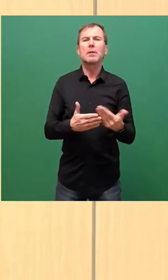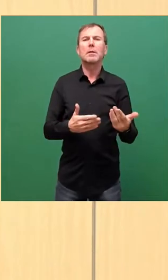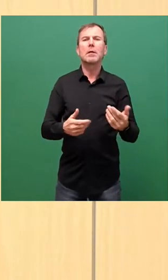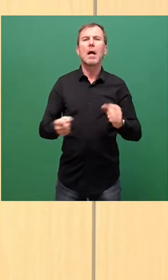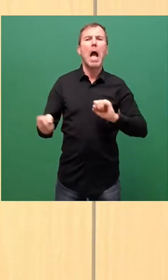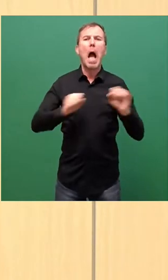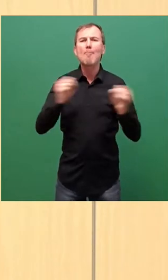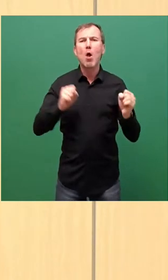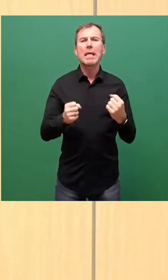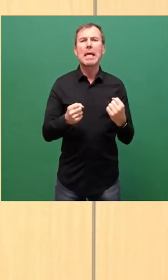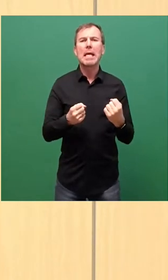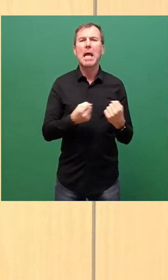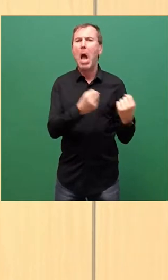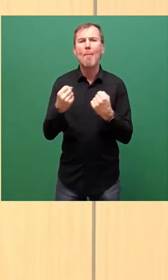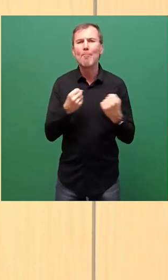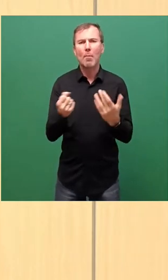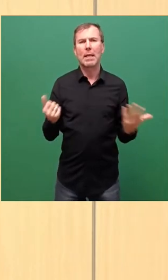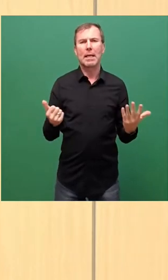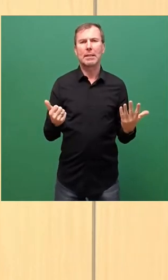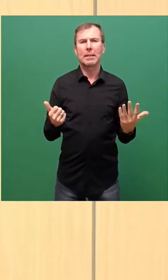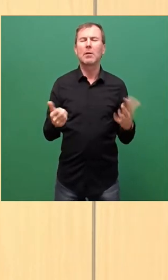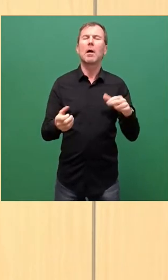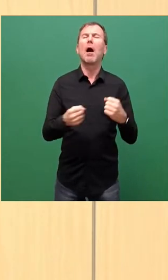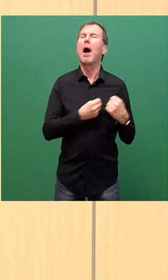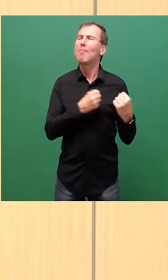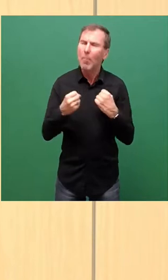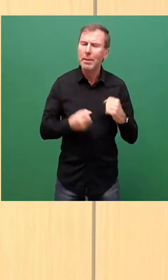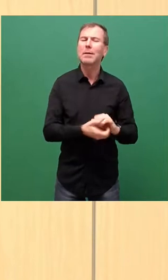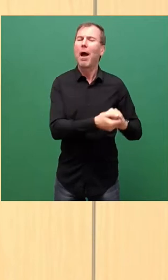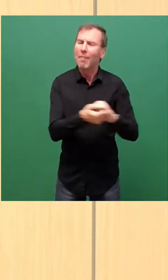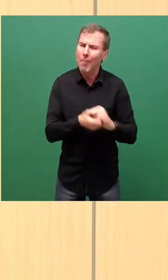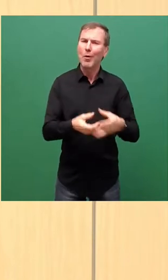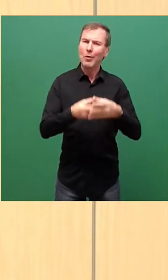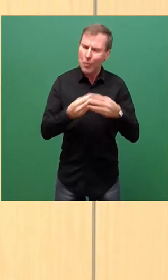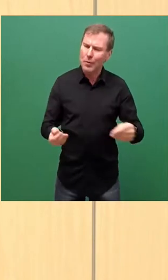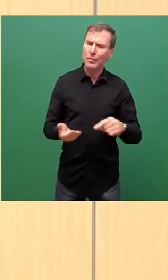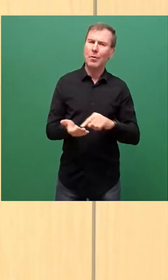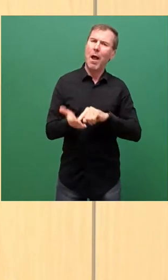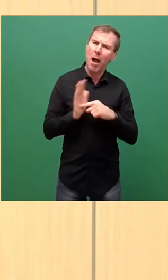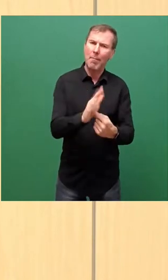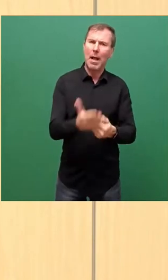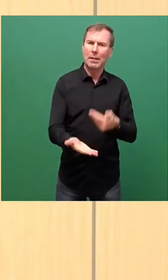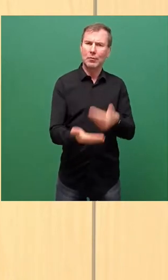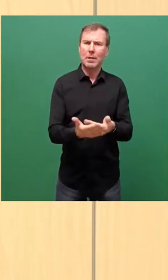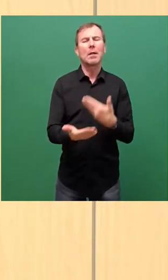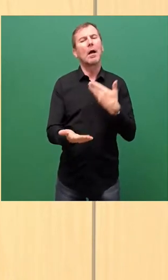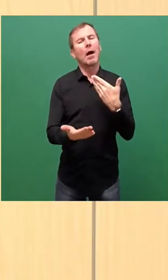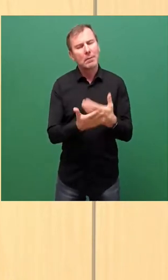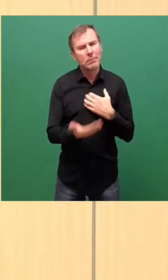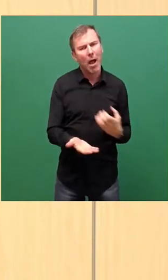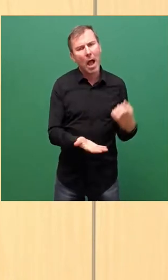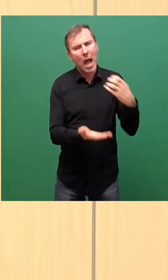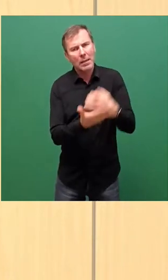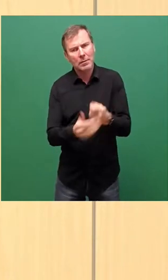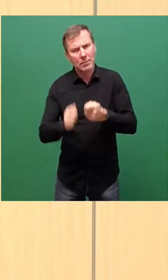Multimobilität oder kurzum Mobilitätsverbundlösung bereitzustellen. Deswegen haben wir hier einen Ersetzungsantrag geschrieben, da wir mit der